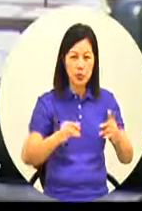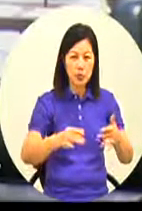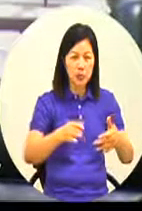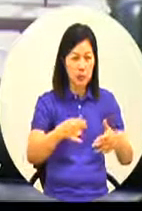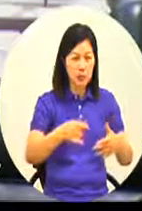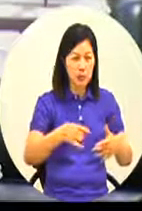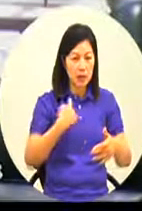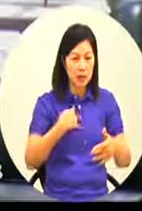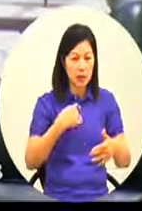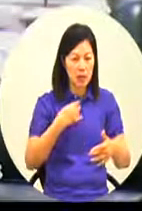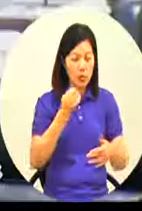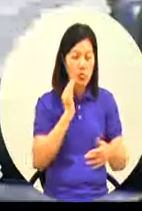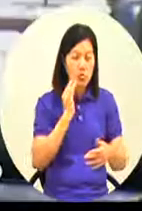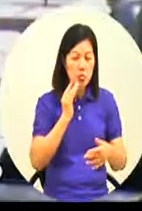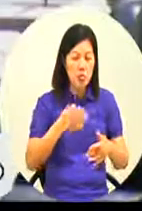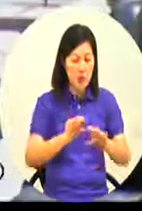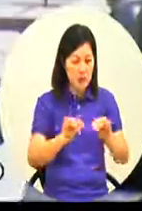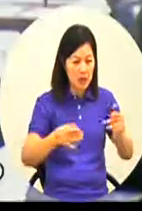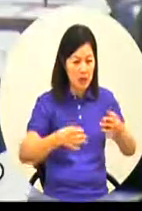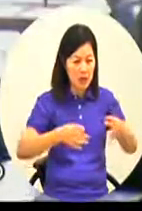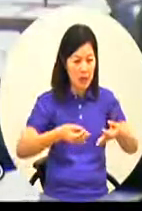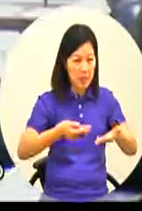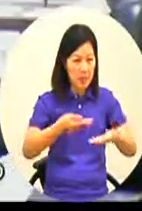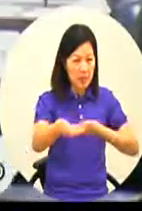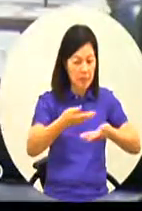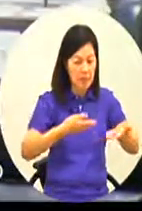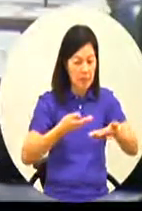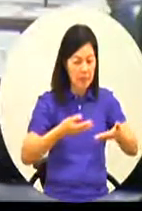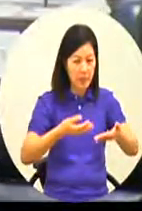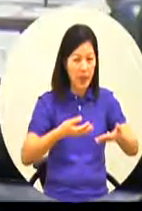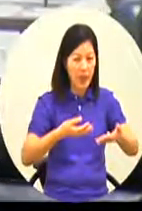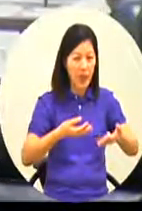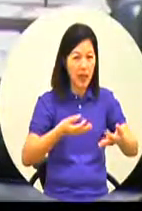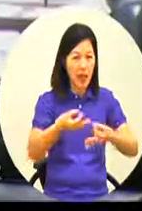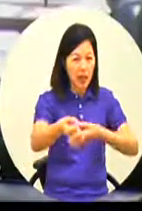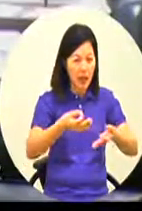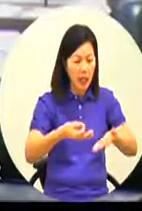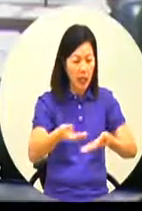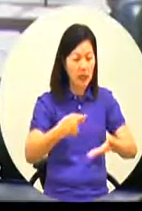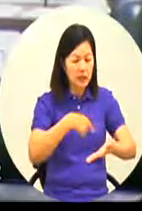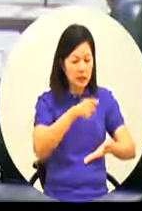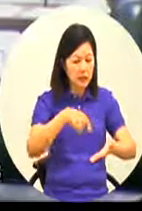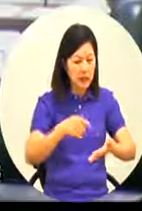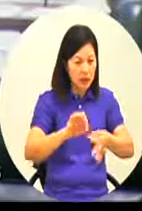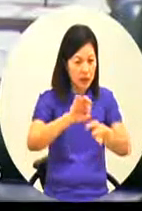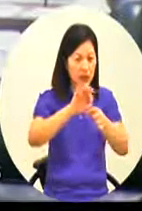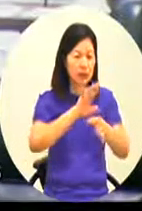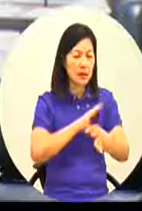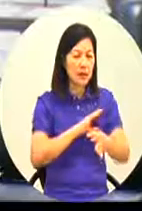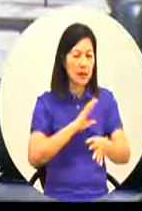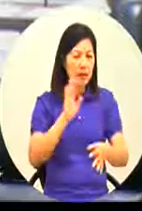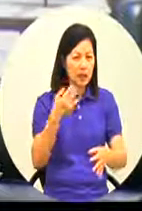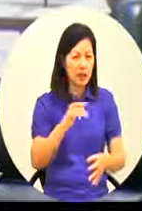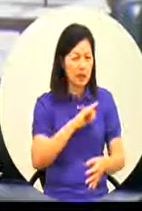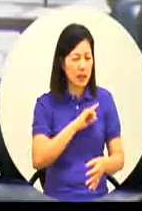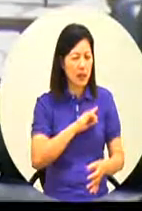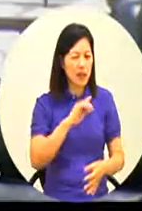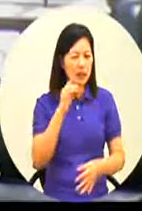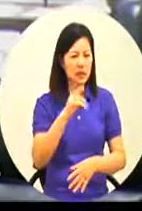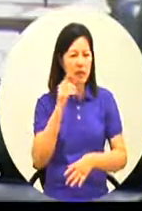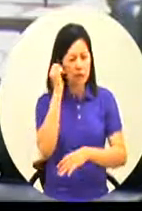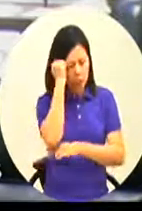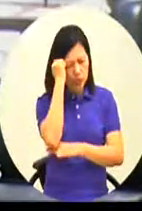因为我交易的行为，我就要缴一个比较大的税，那当中可能大家都还可以接受。但是当他是持有的时候，我